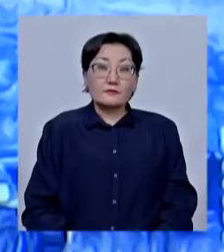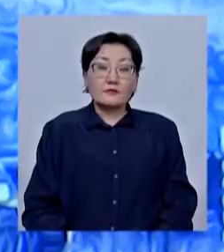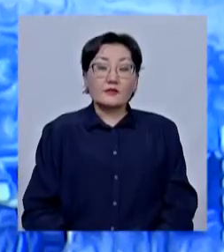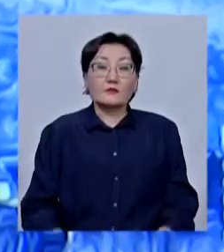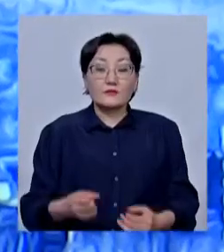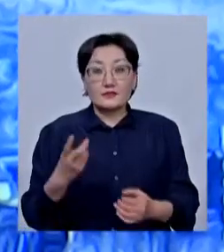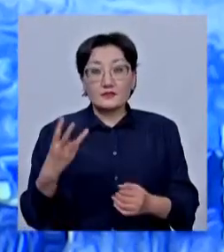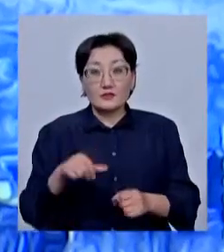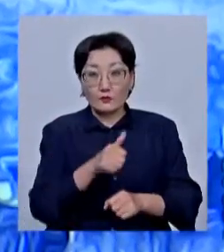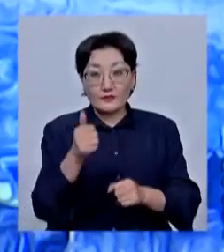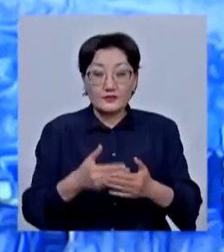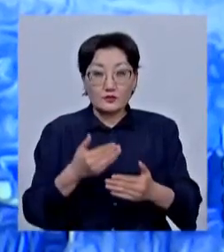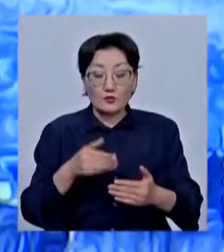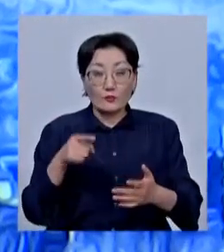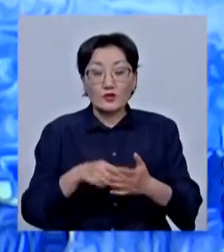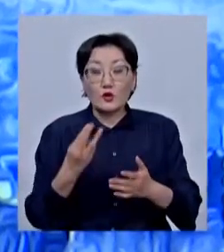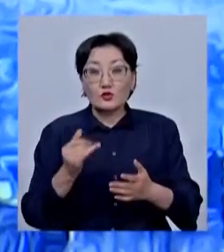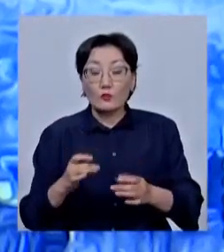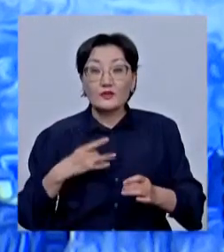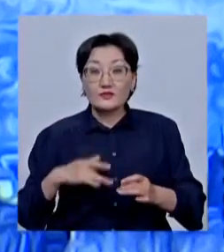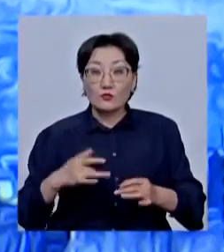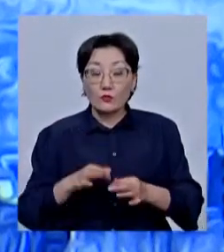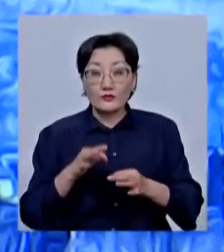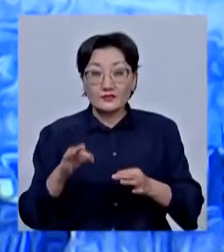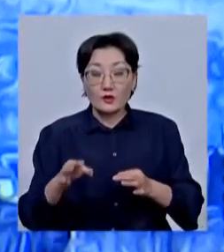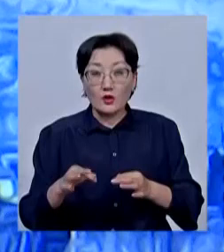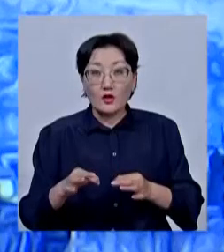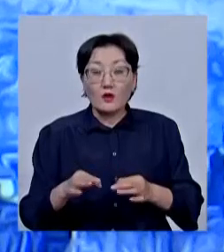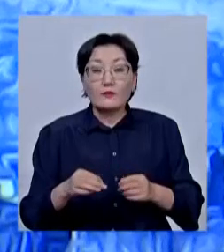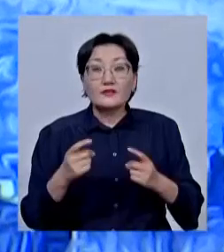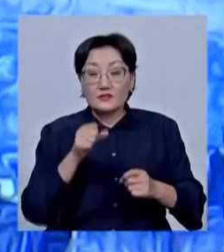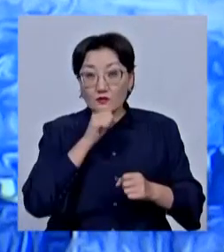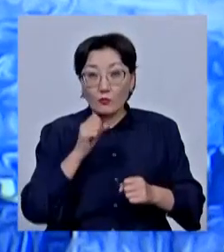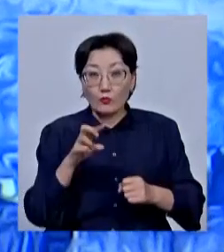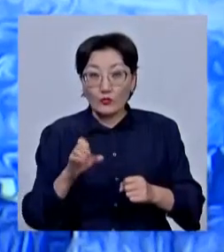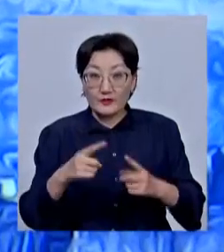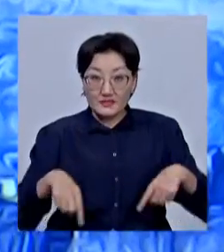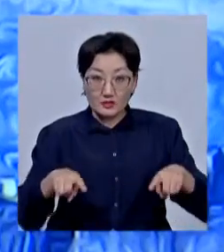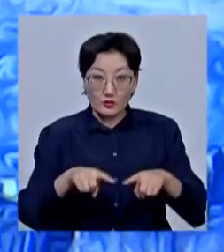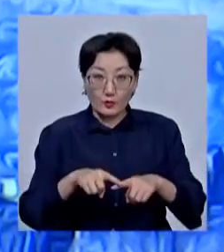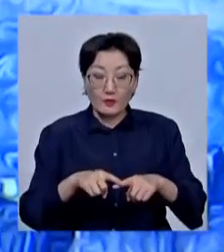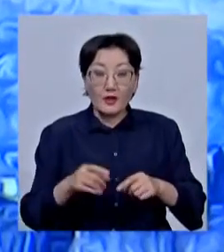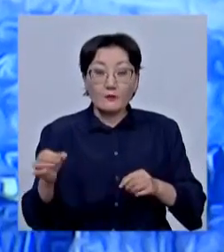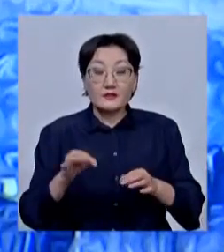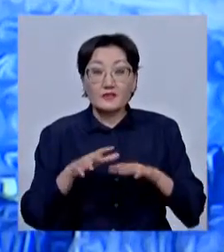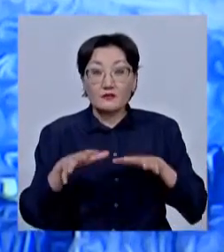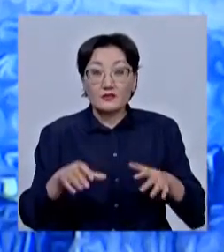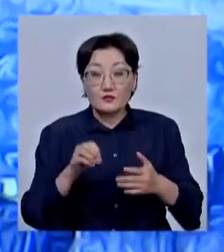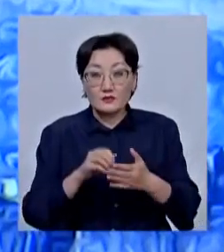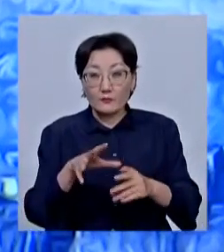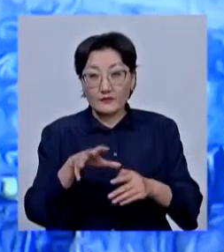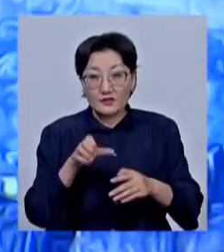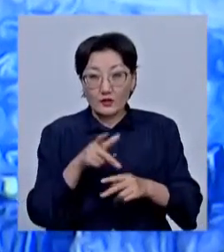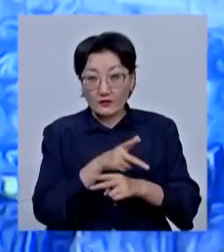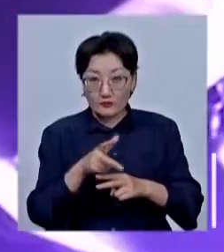А несколькими часами ранее в городе Шу Жамбылской области произошло дерзкое ограбление букмекерской конторы. Момент нападения зафиксировала